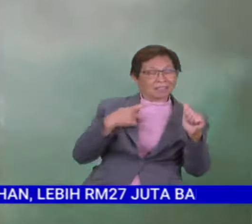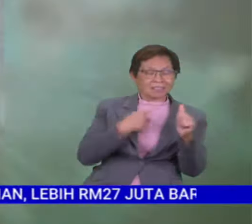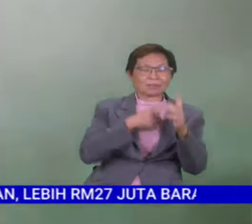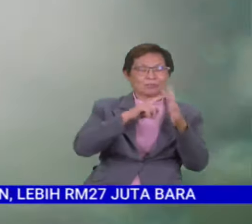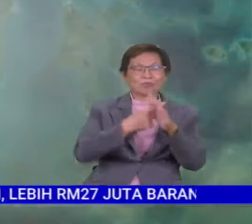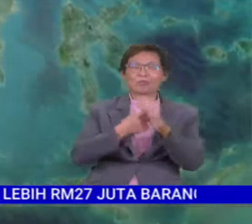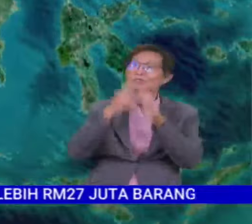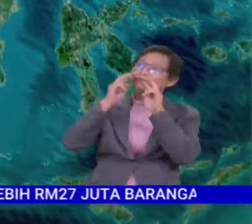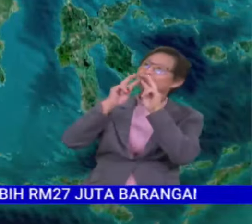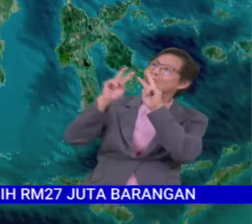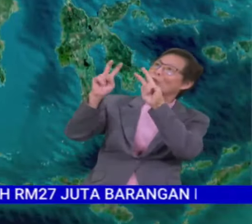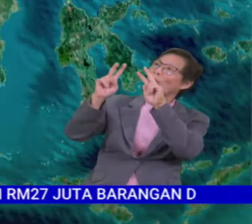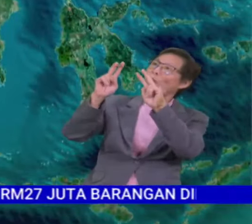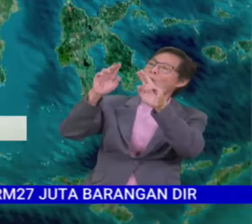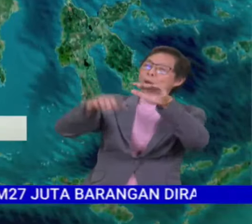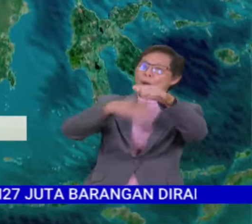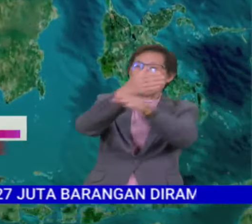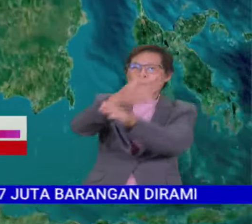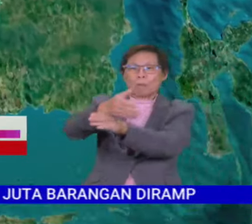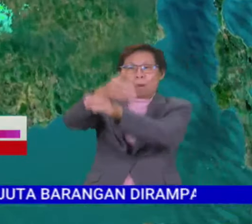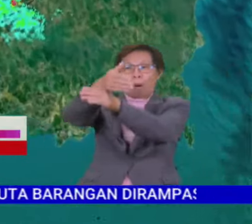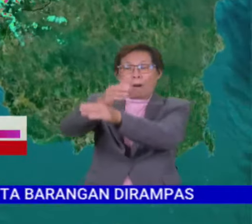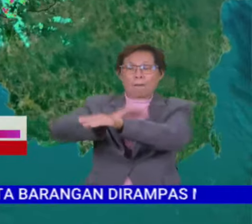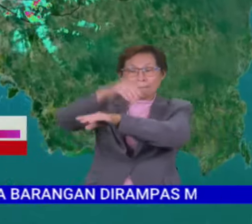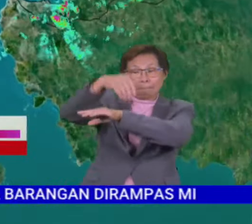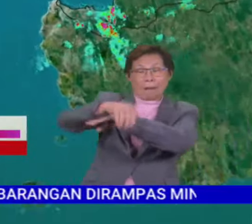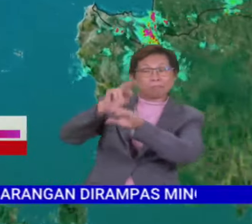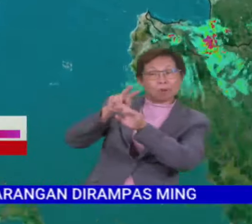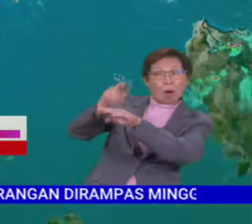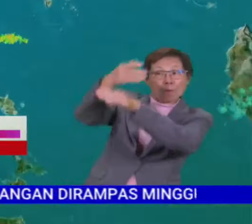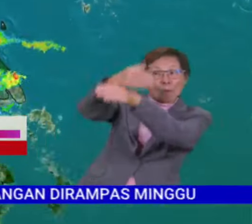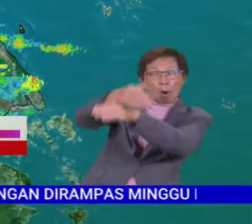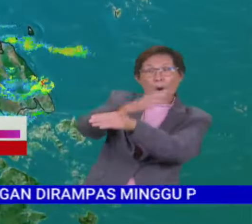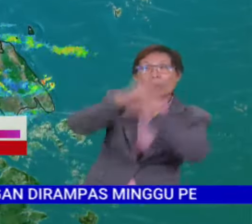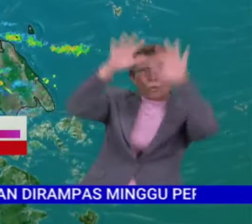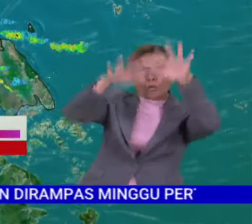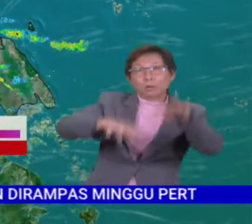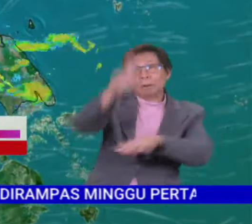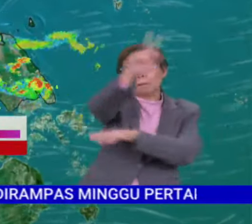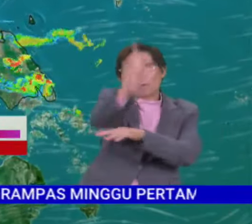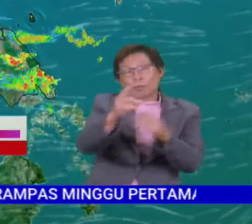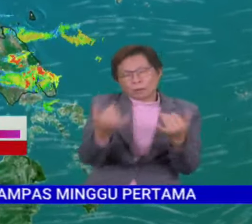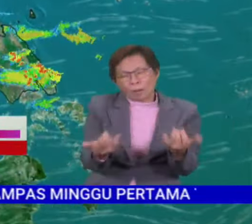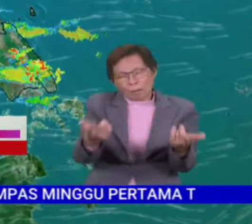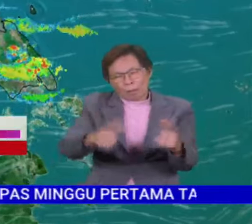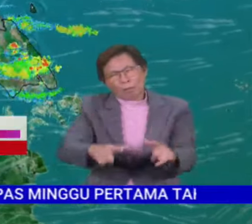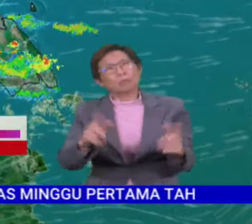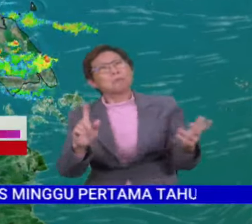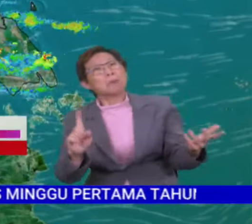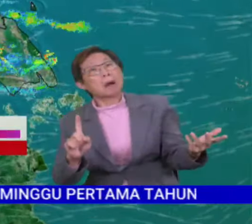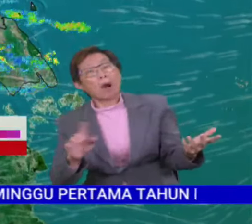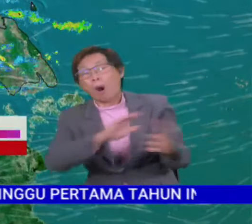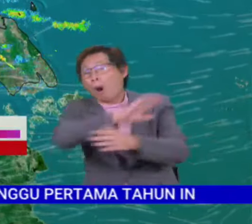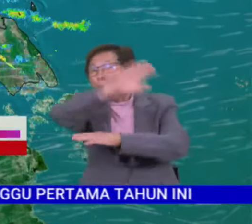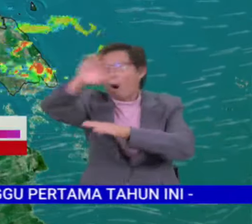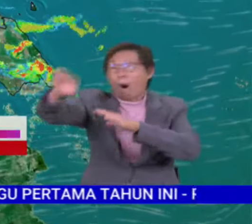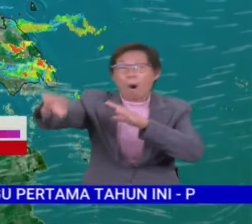dengan melihat paparan gema radar pada malam ini. Lihat, hujan beserta ribut petir kini sedang berlaku melibatkan di